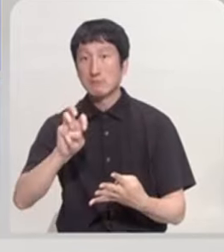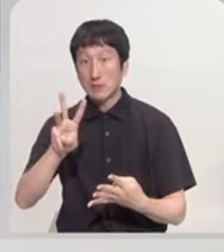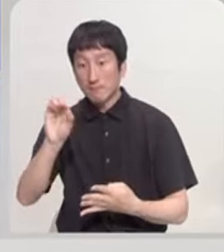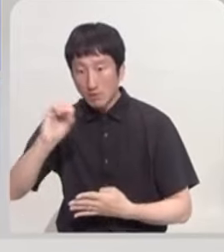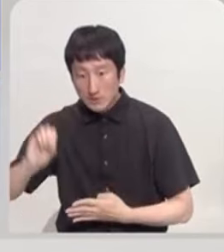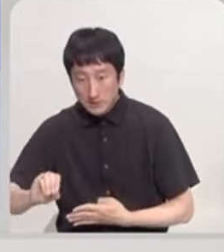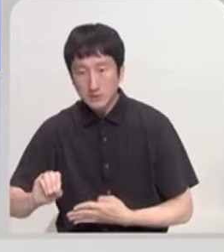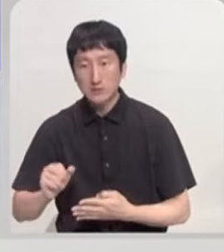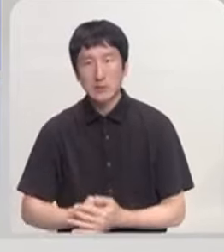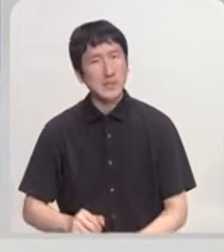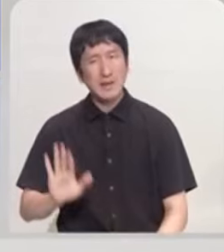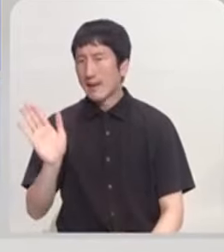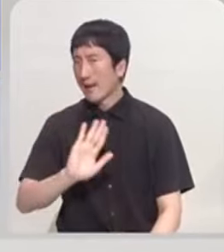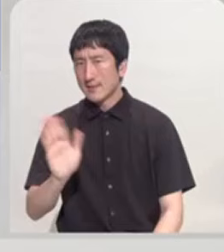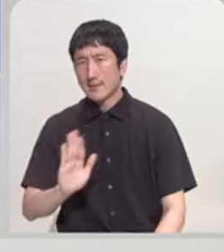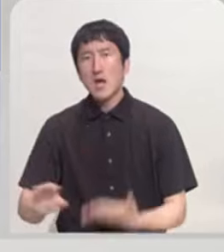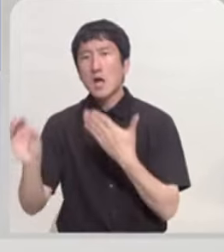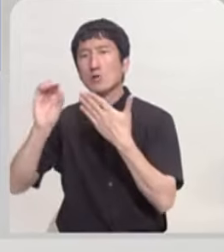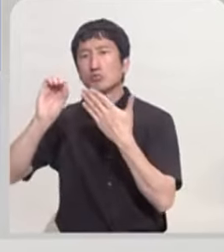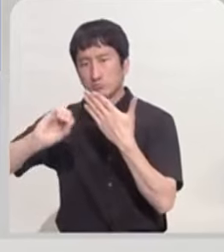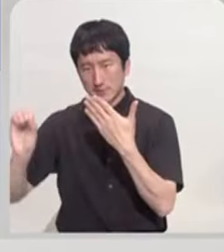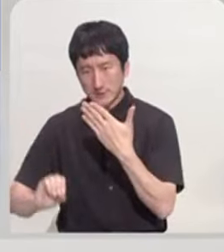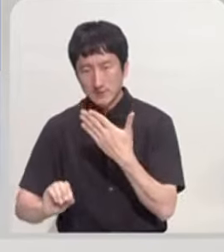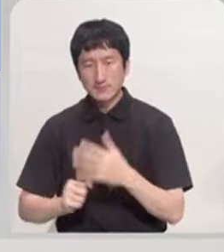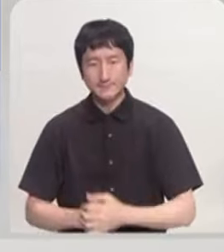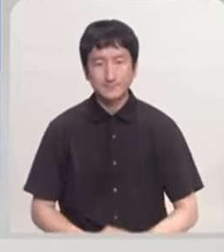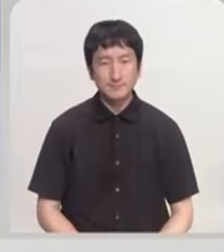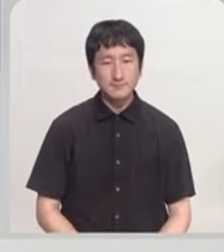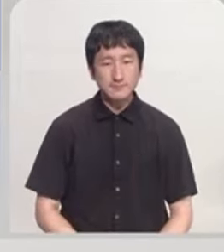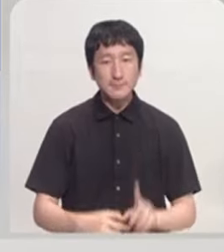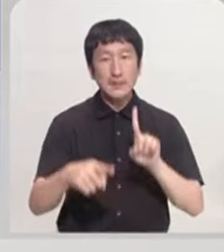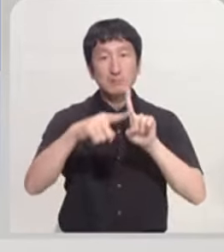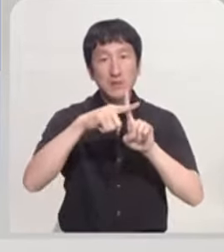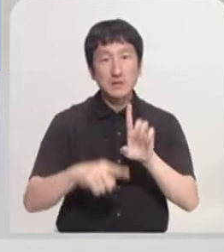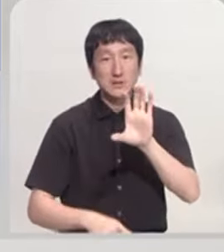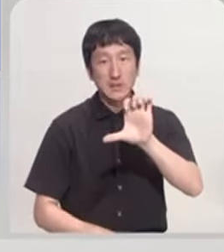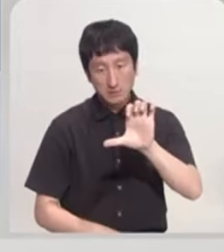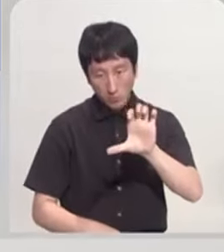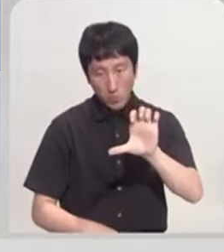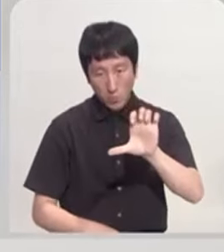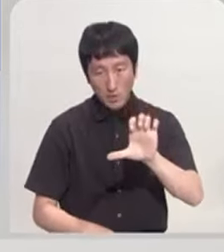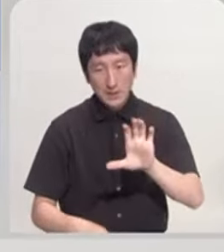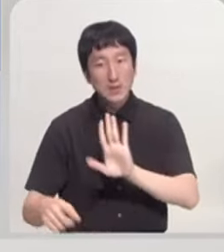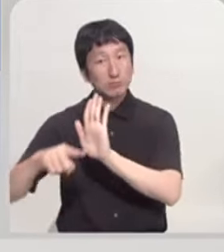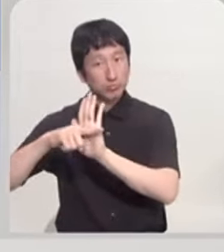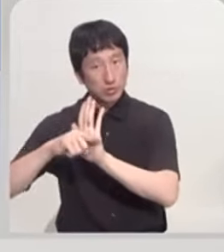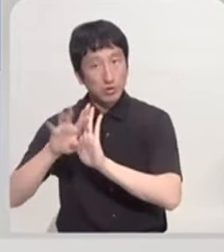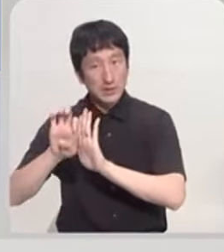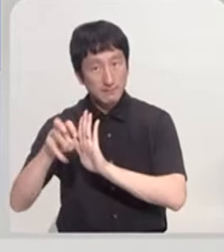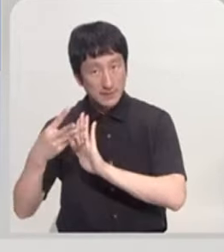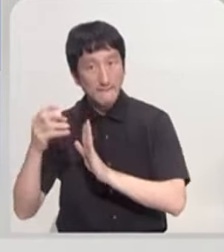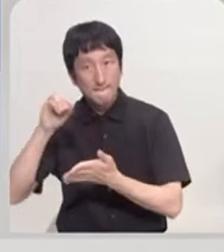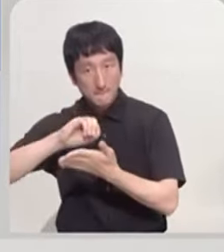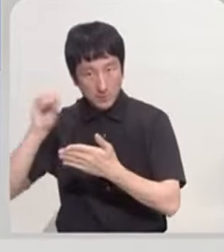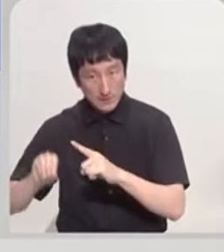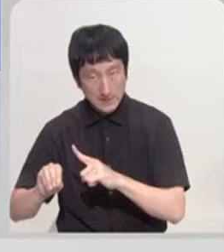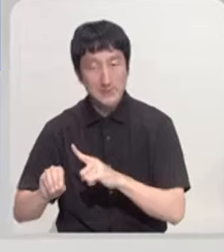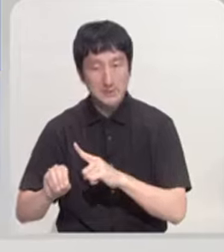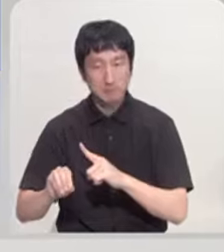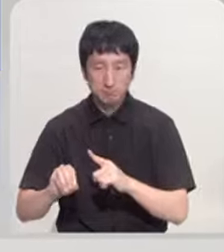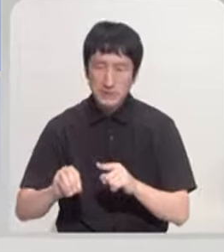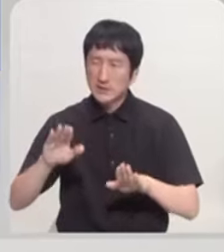33% 전혀 그렇지 않다 99% 긍정평가 45% 부정평가 43%